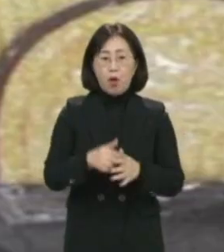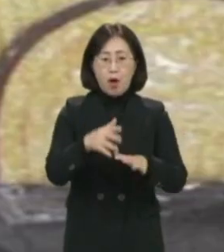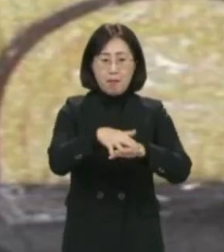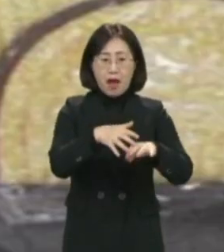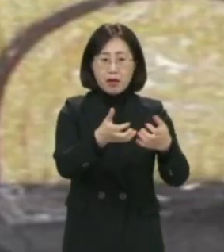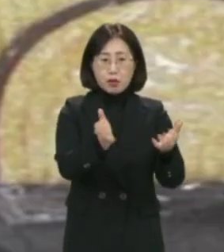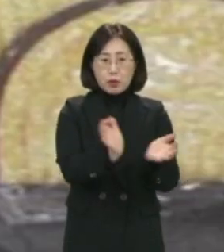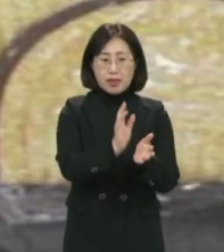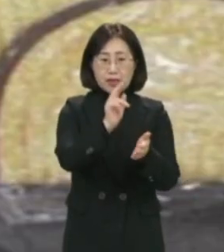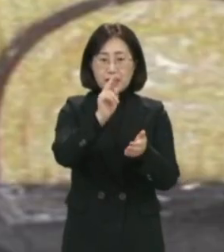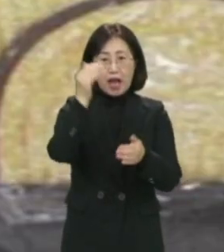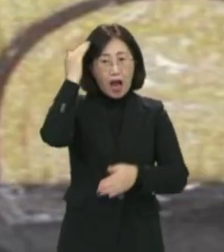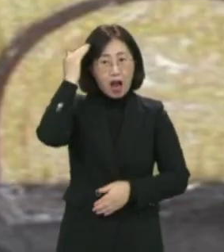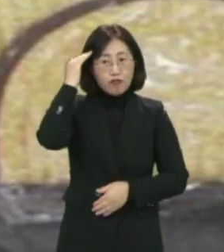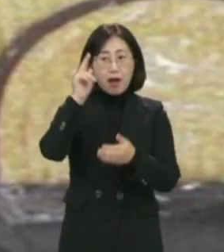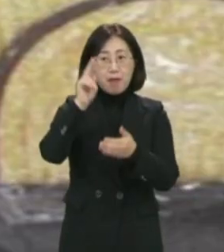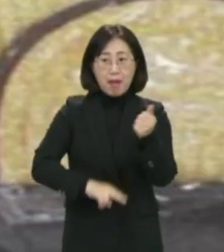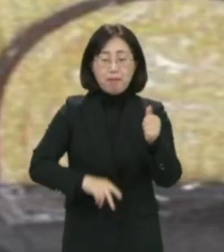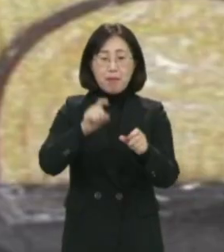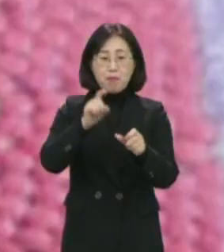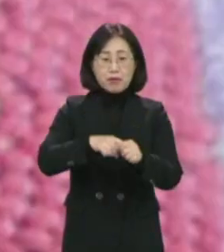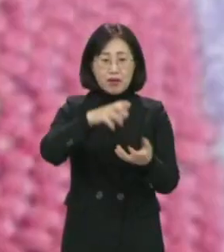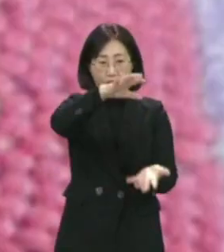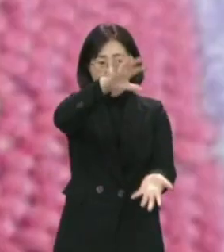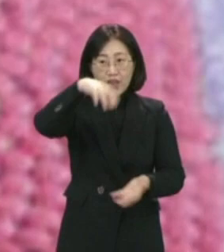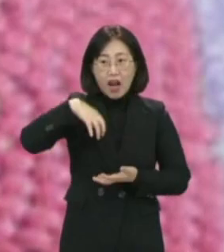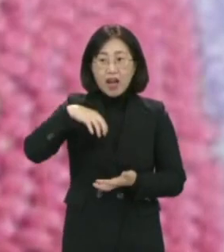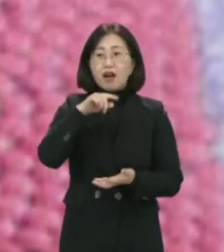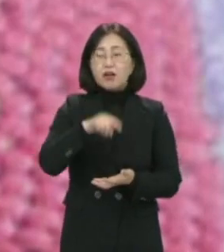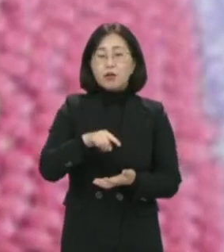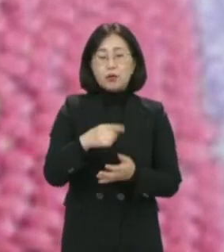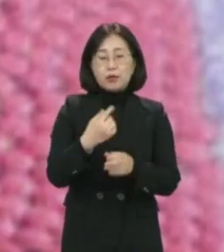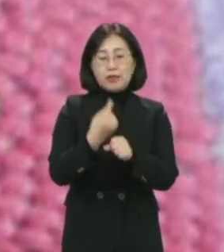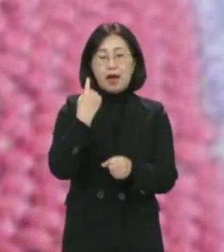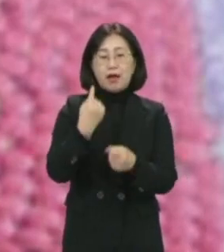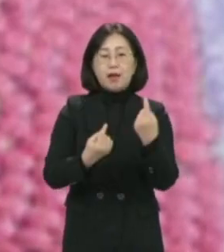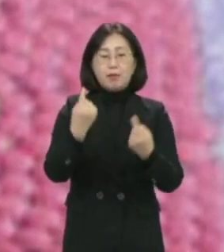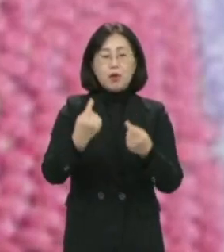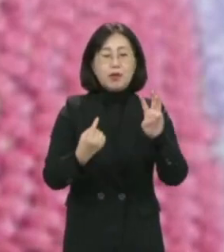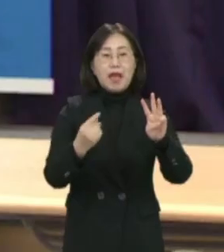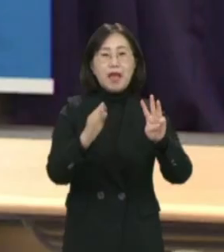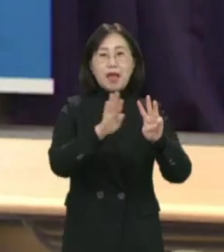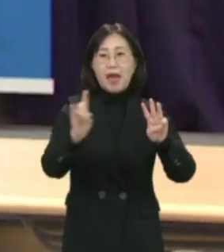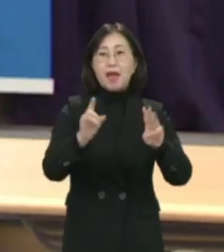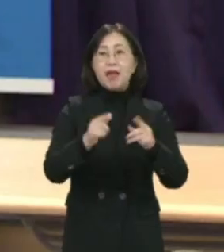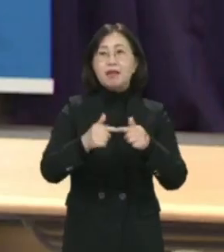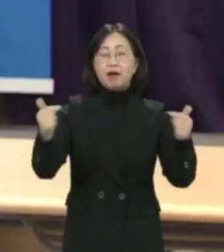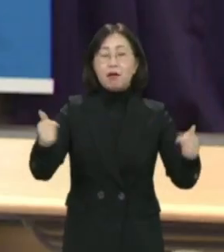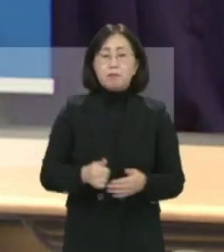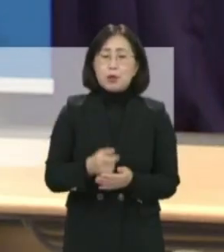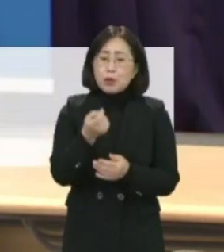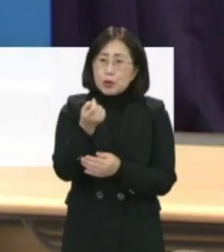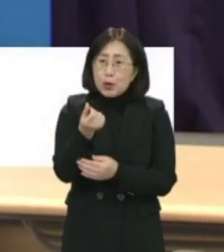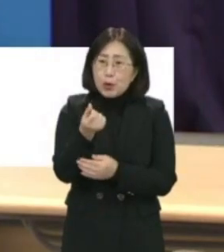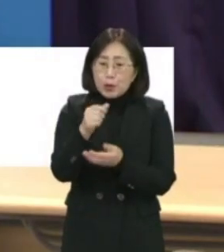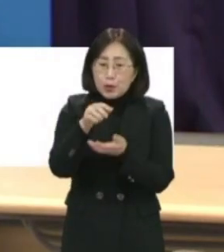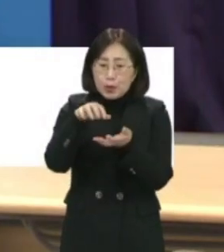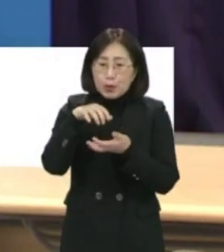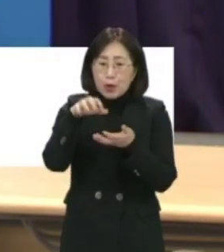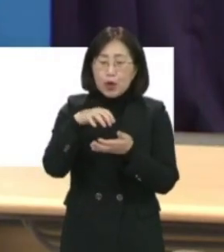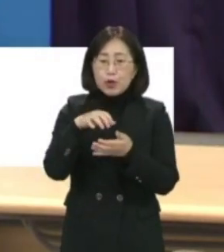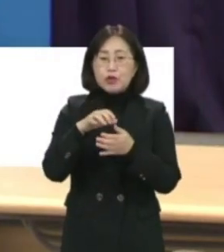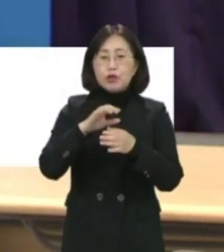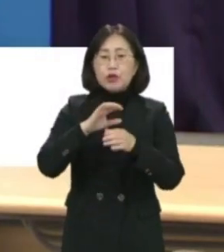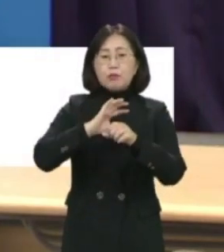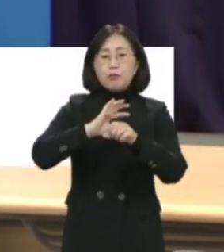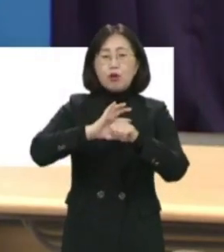국내 유통 목적으로 들여오는 대량 밀수도 지난해보다 3배 이상 늘었습니다. 소량으로 들어오는 것은 국제 우편을